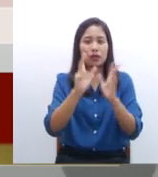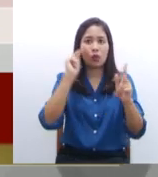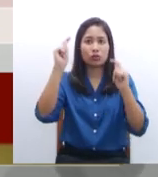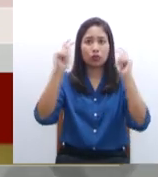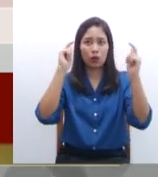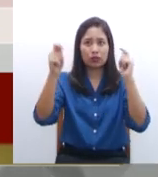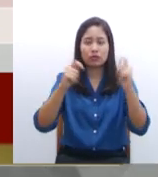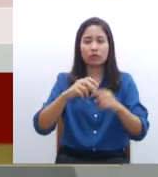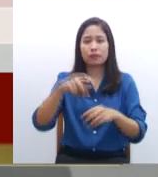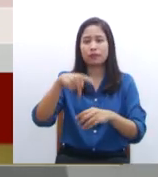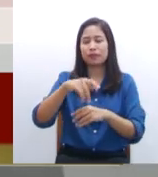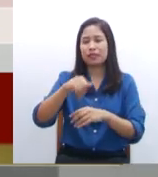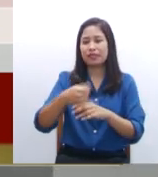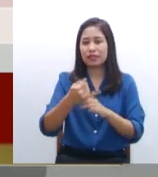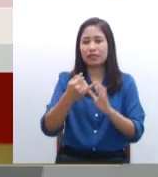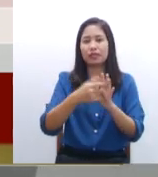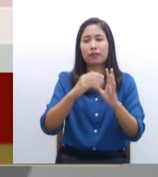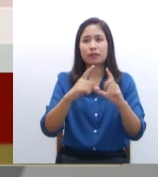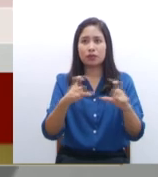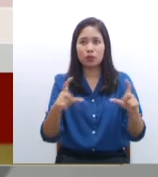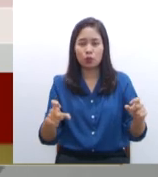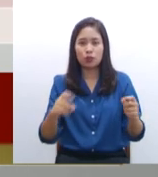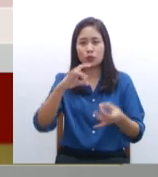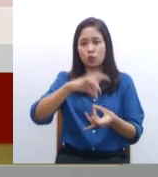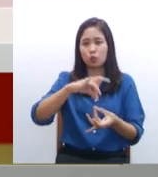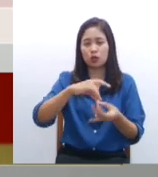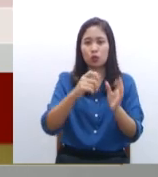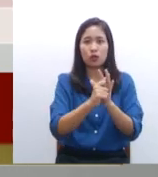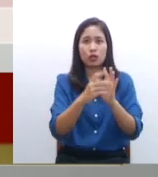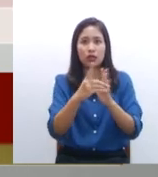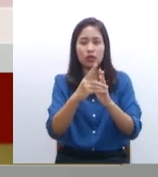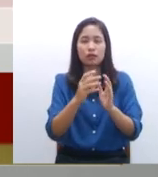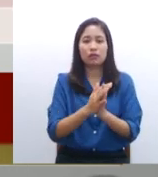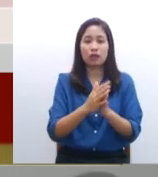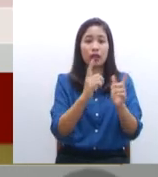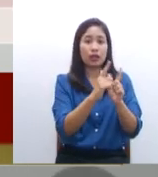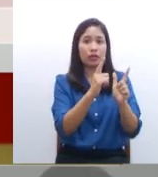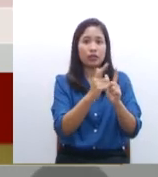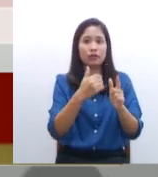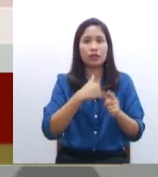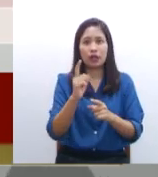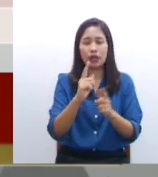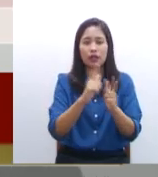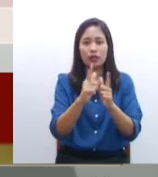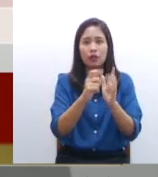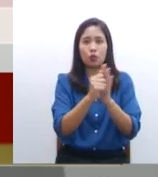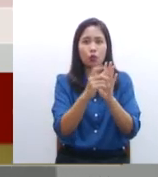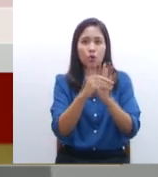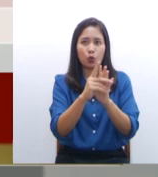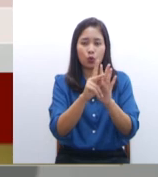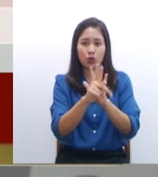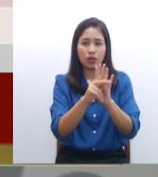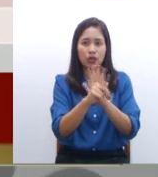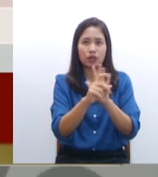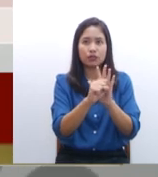เพชรบูรณ์สุโขทัยอุตรดิตถ์เลยประกอบไปด้วยเลยอุดรธานีขอนแก่นสกลน